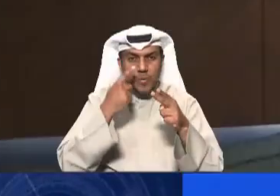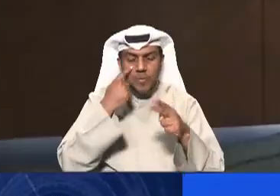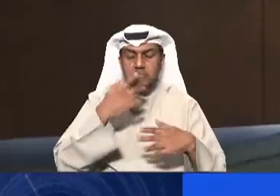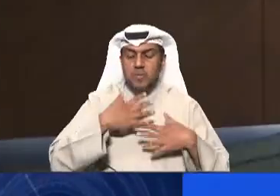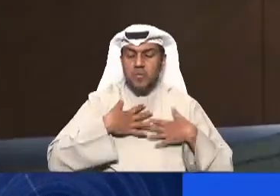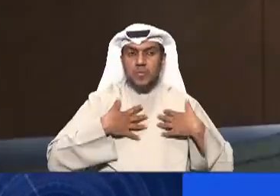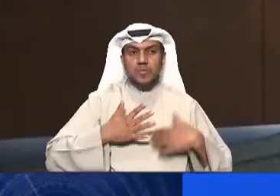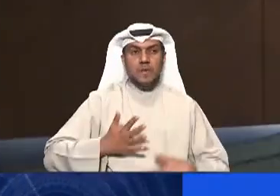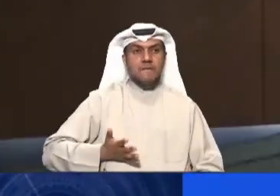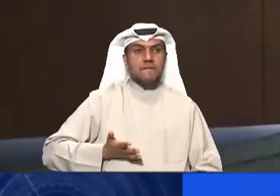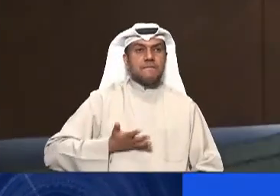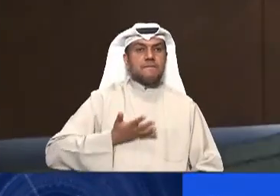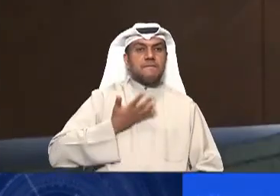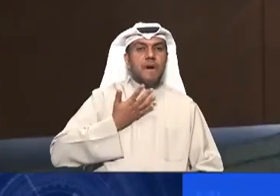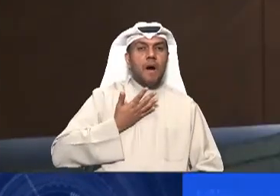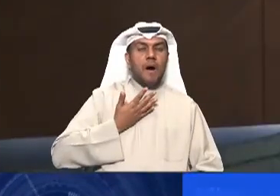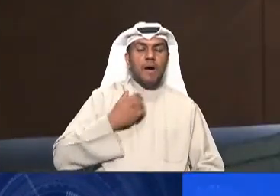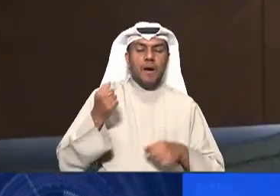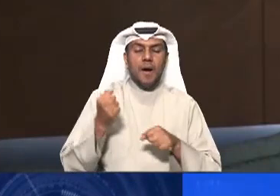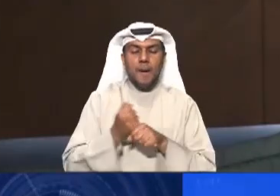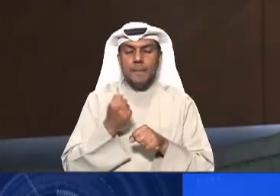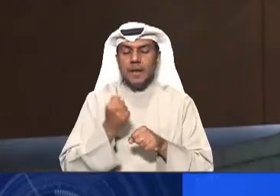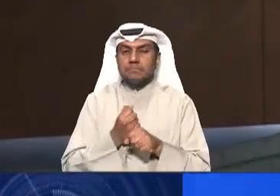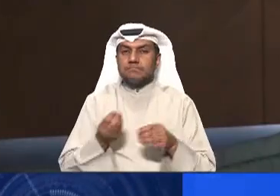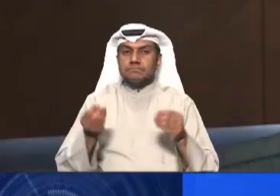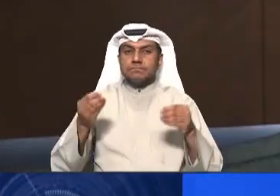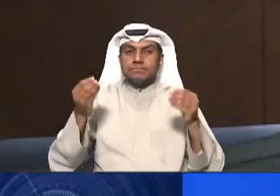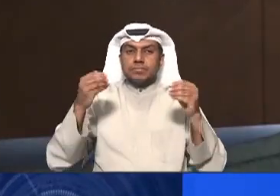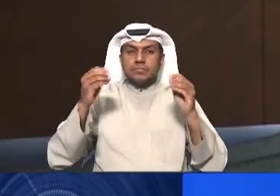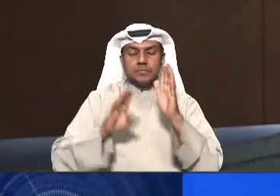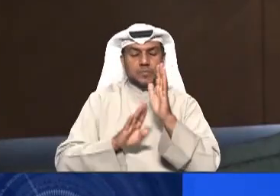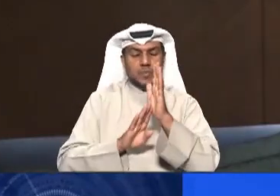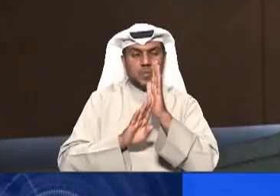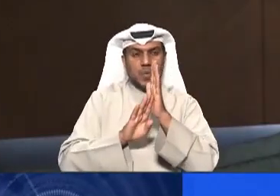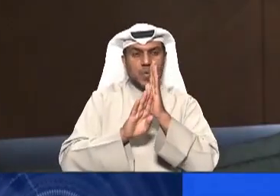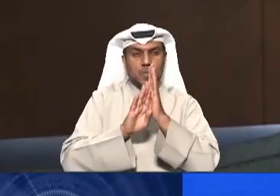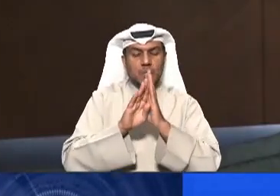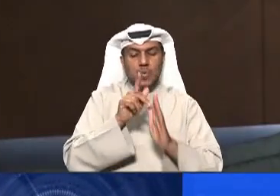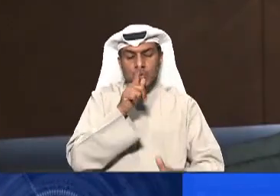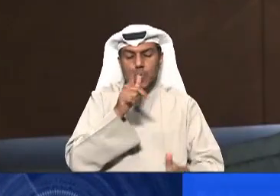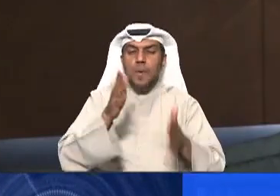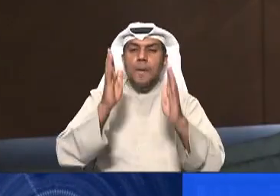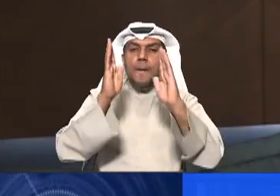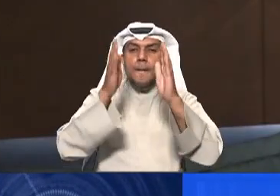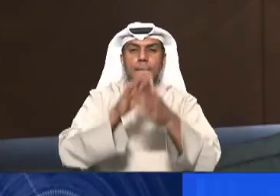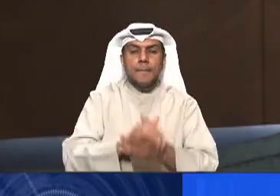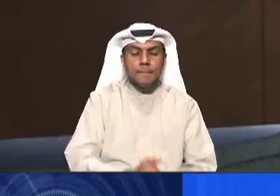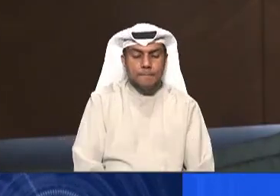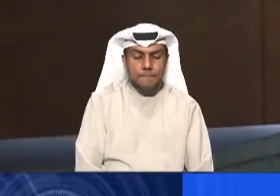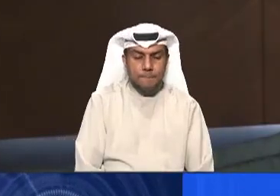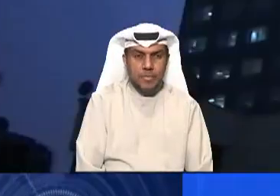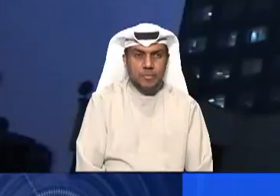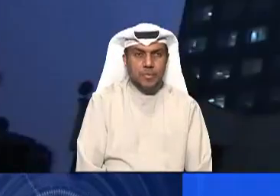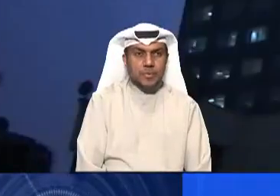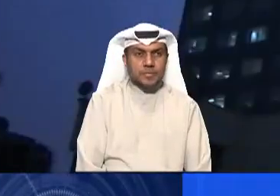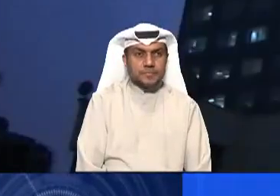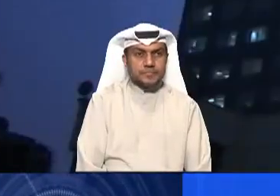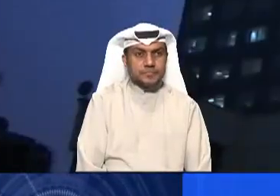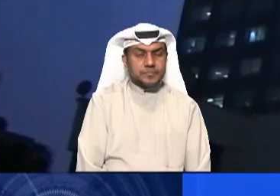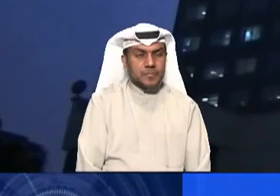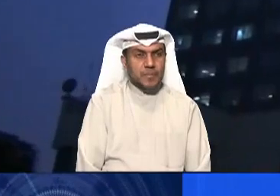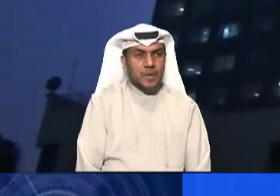كثيرا بهذه المناسبة المجيدة، ونهنئهم ونبارك لهم بهذه المناسبة.